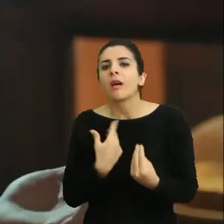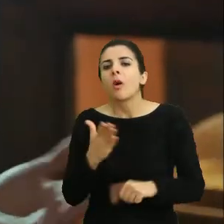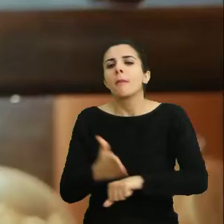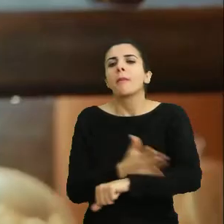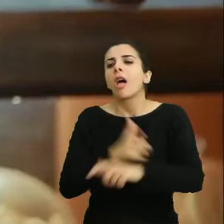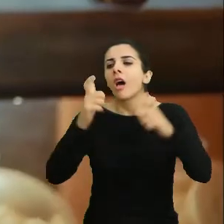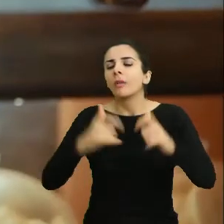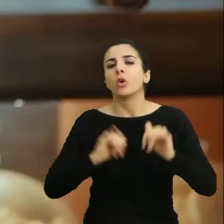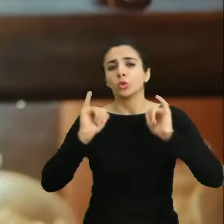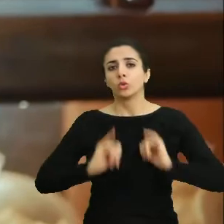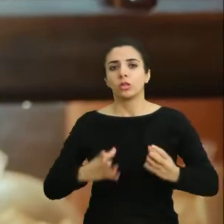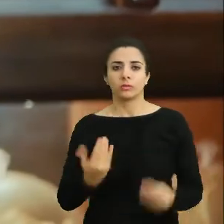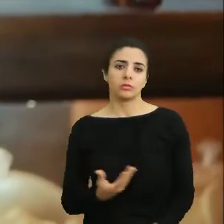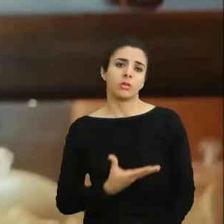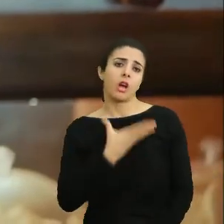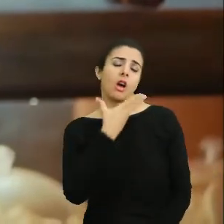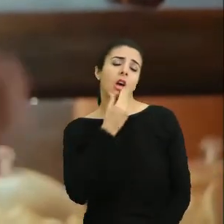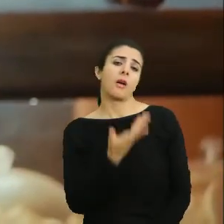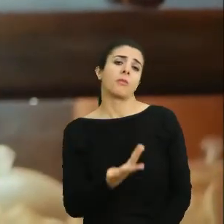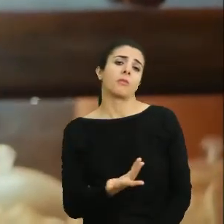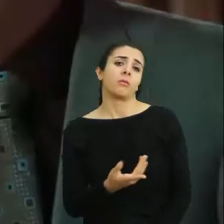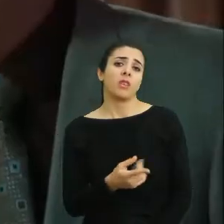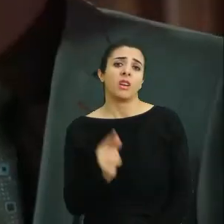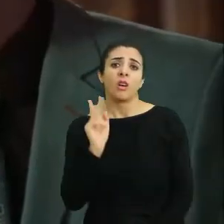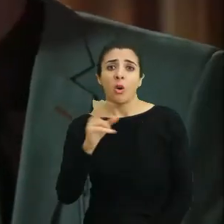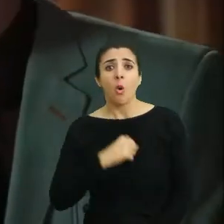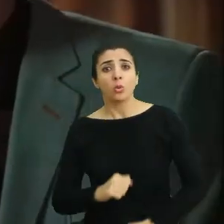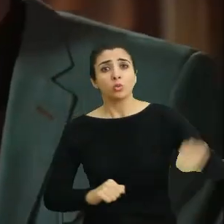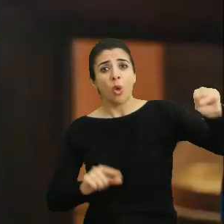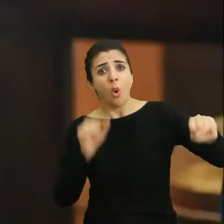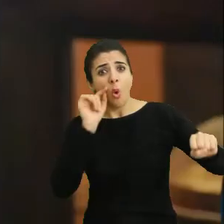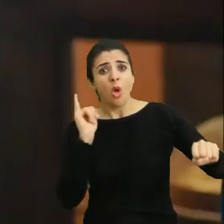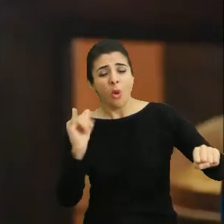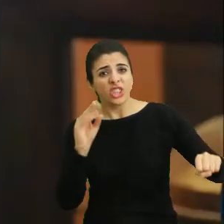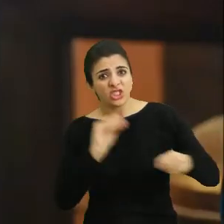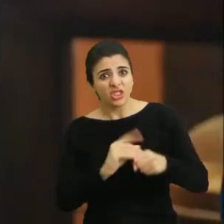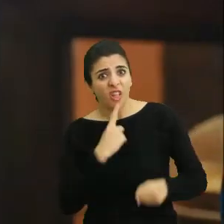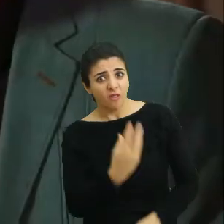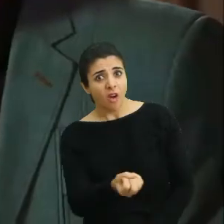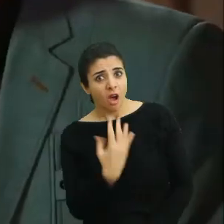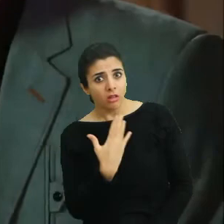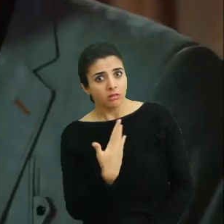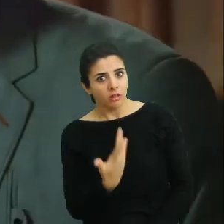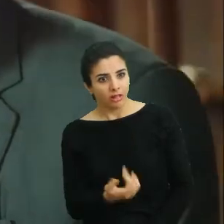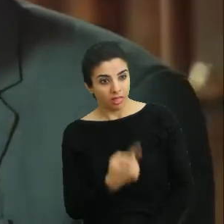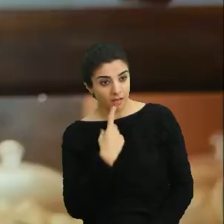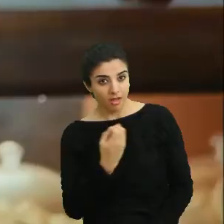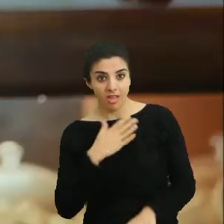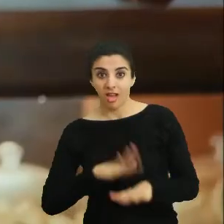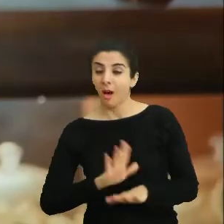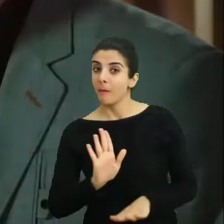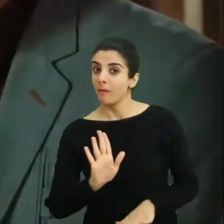huzura erer. E aşk olsun babamın oğlu. Şu komünist kirpiçin harcadın ya bizi. Helal olsun. Sataşma, üzen